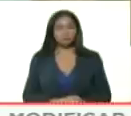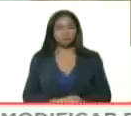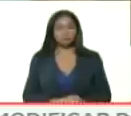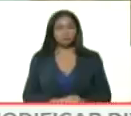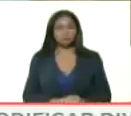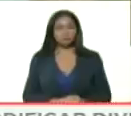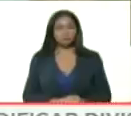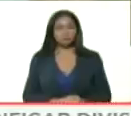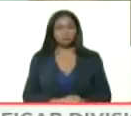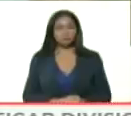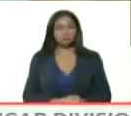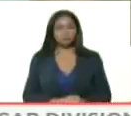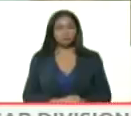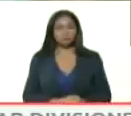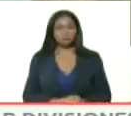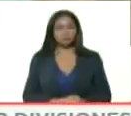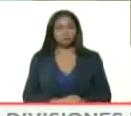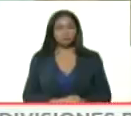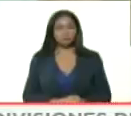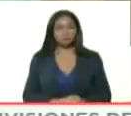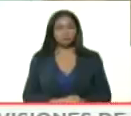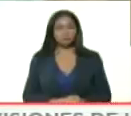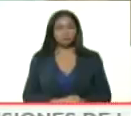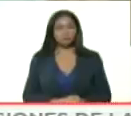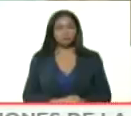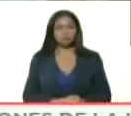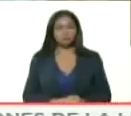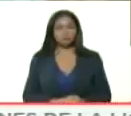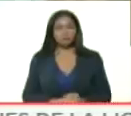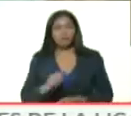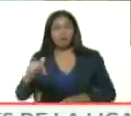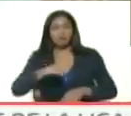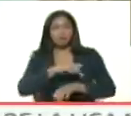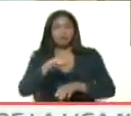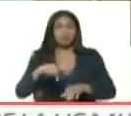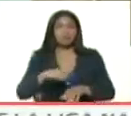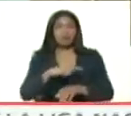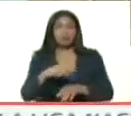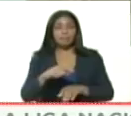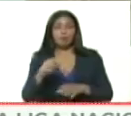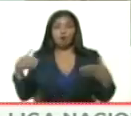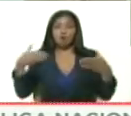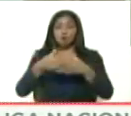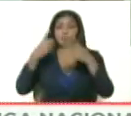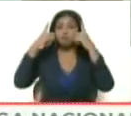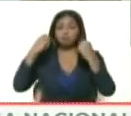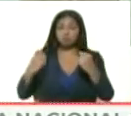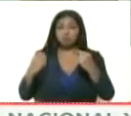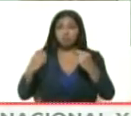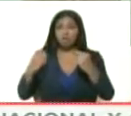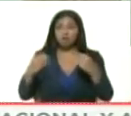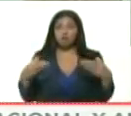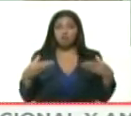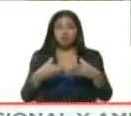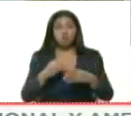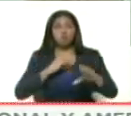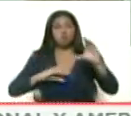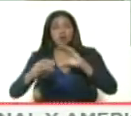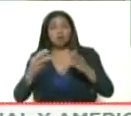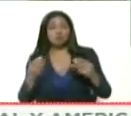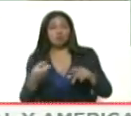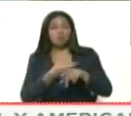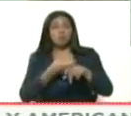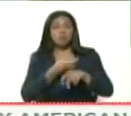在委期间，我们和贵方的卫生人员、疾控人员以及医疗救护人员进行了多方面的交流讨论。 En este periodo, la delegación de expertos comunicaron mucho con el gobierno